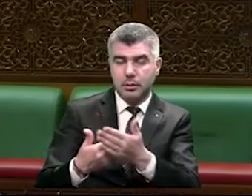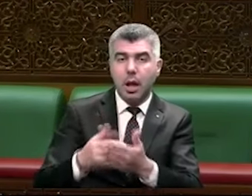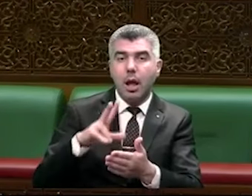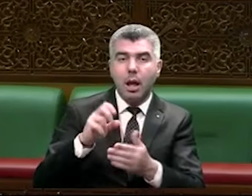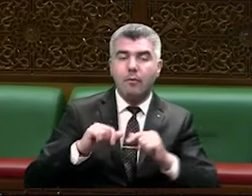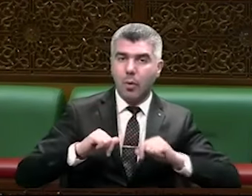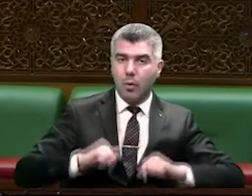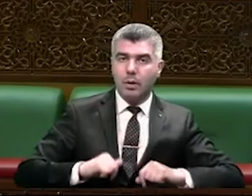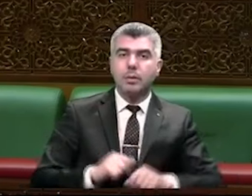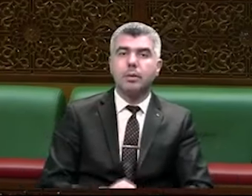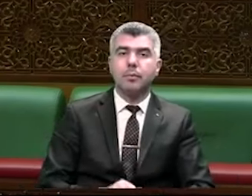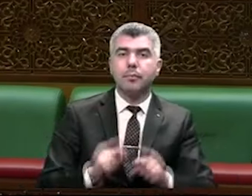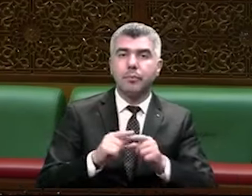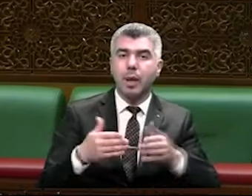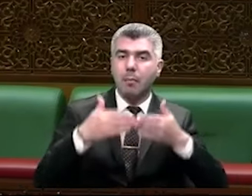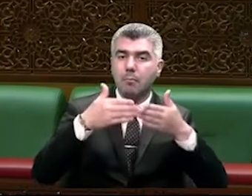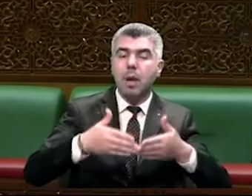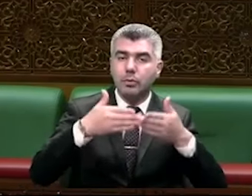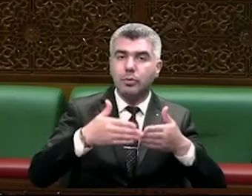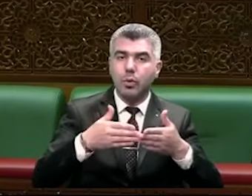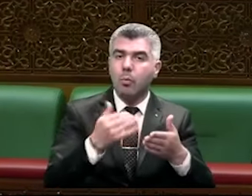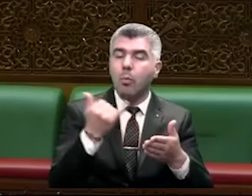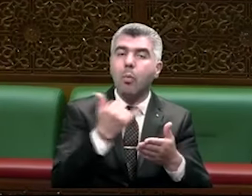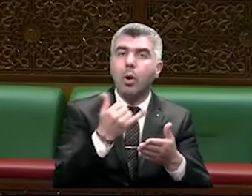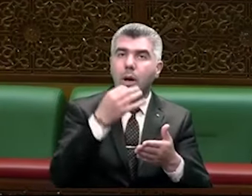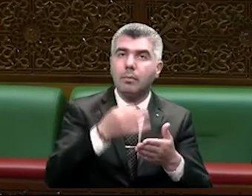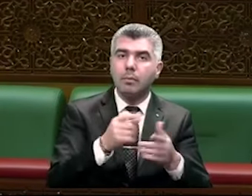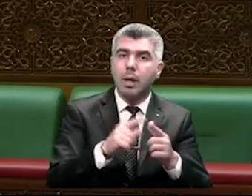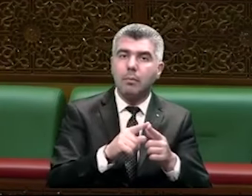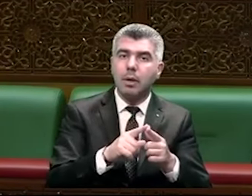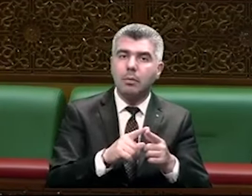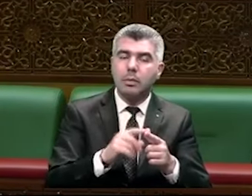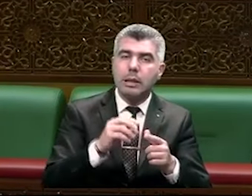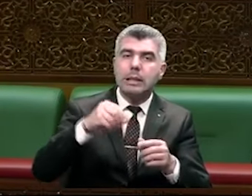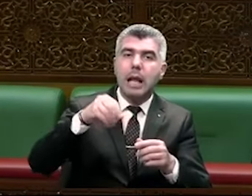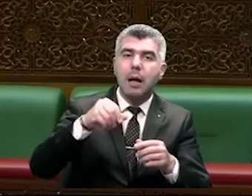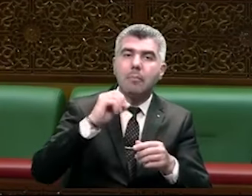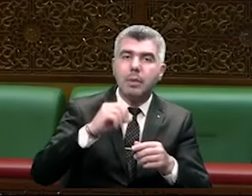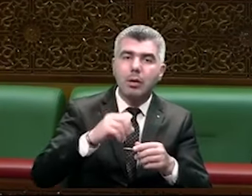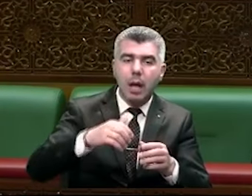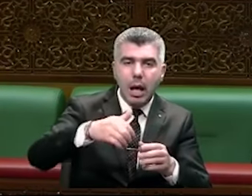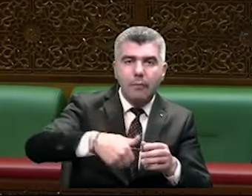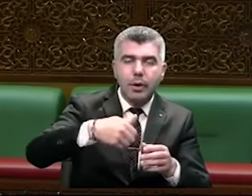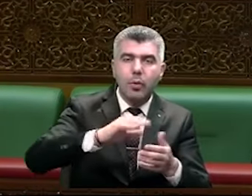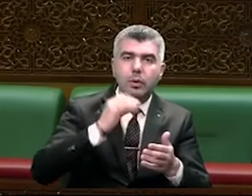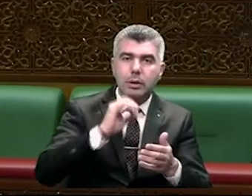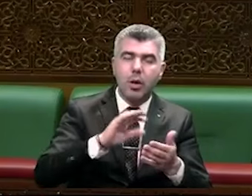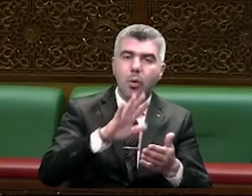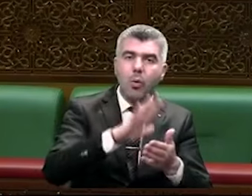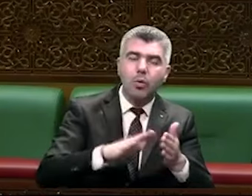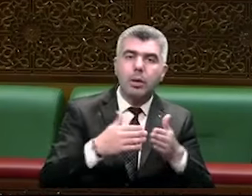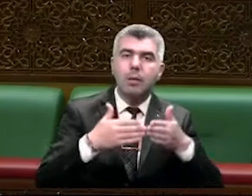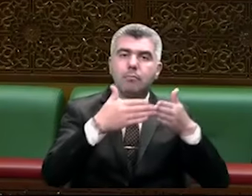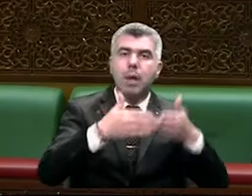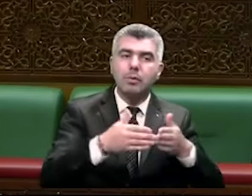بانه اليوم الموانئ من اهم الانشطه داخل الموانئ هو جرف المو لان الموانئ المغربيه كلها خصها